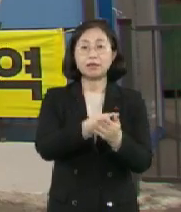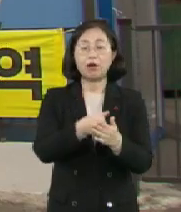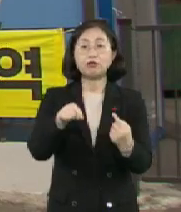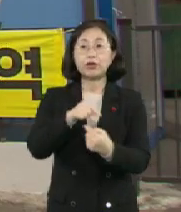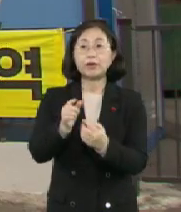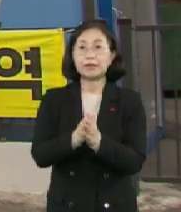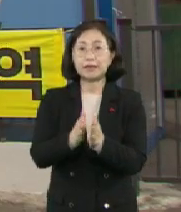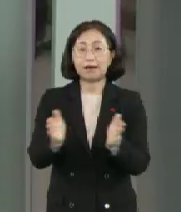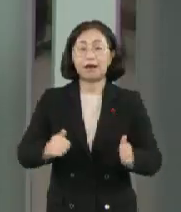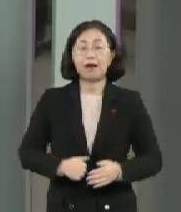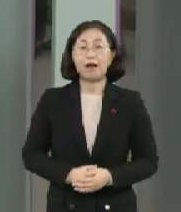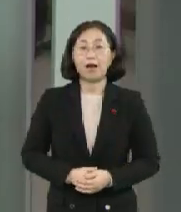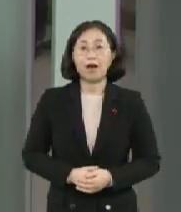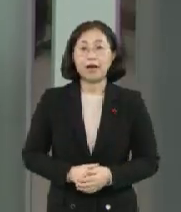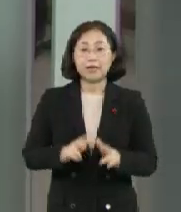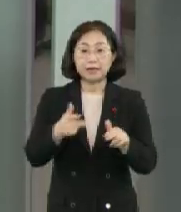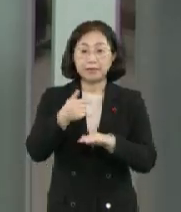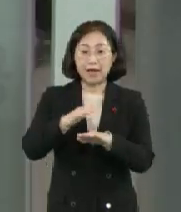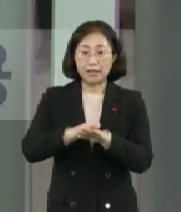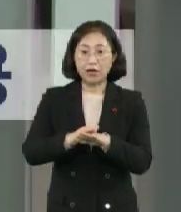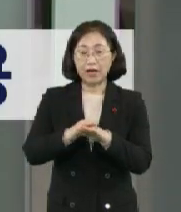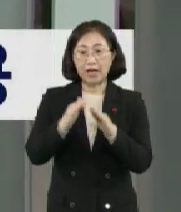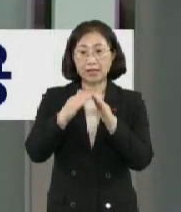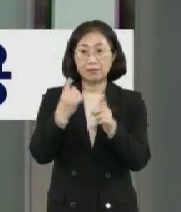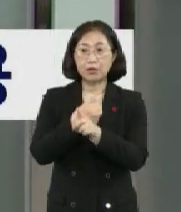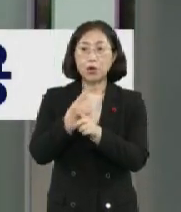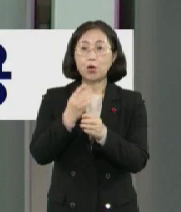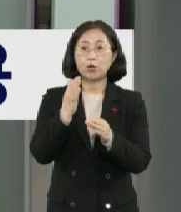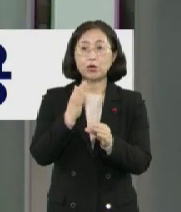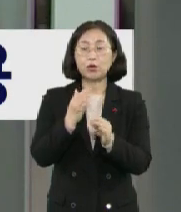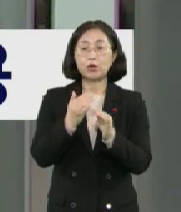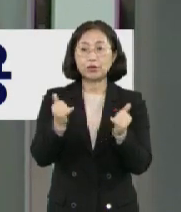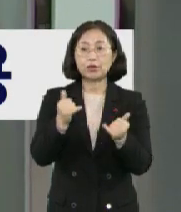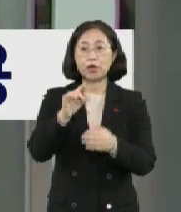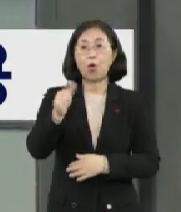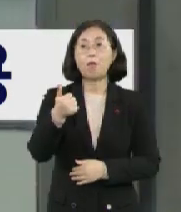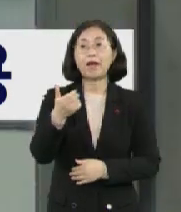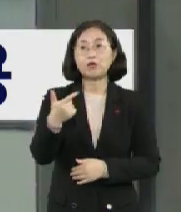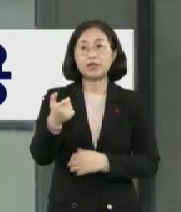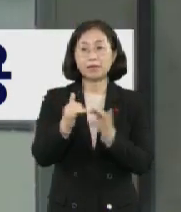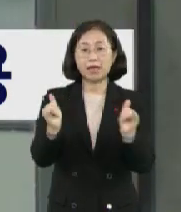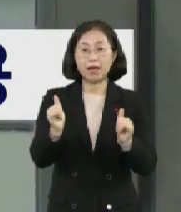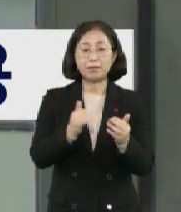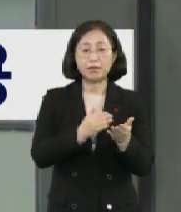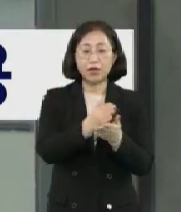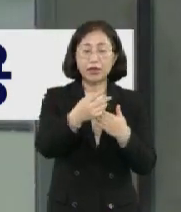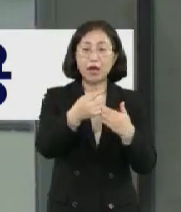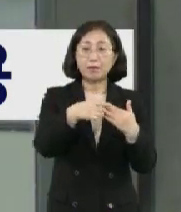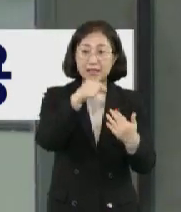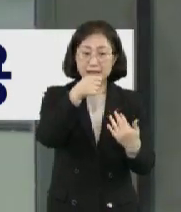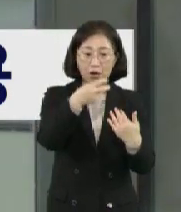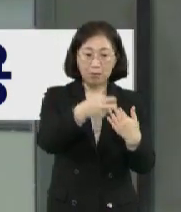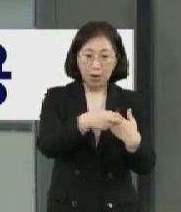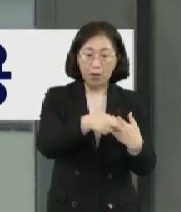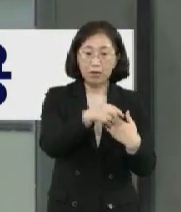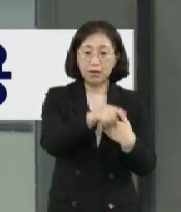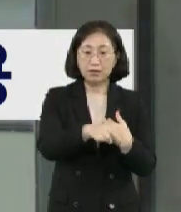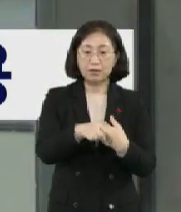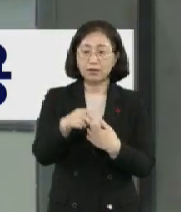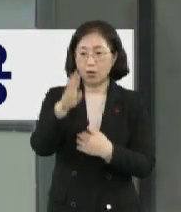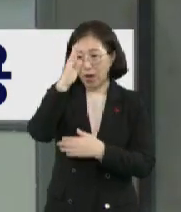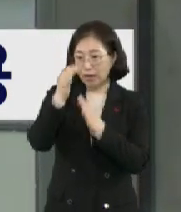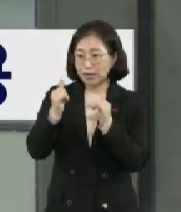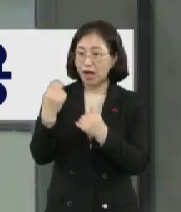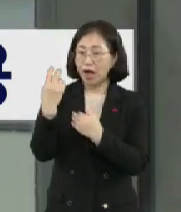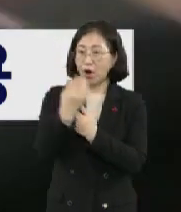운영에 들어갔습니다. 현재 대전의 재택치료 환자는 560여 명으로 전담 지정병원에서는 환자 건강